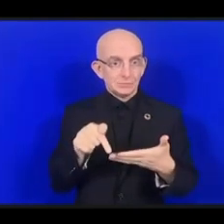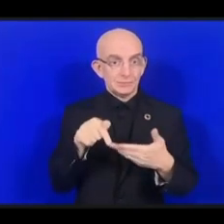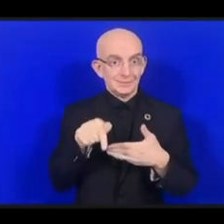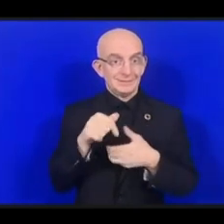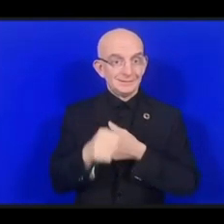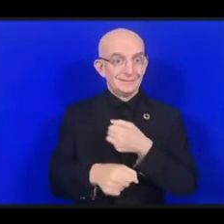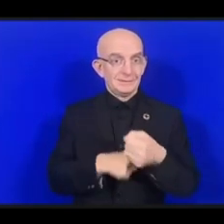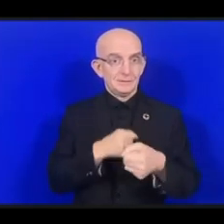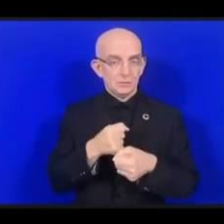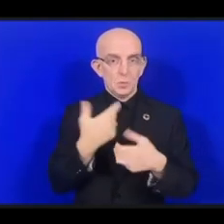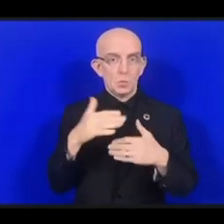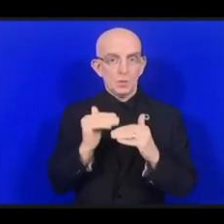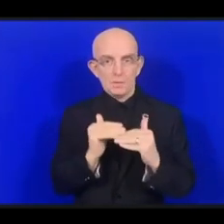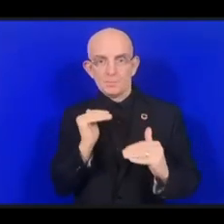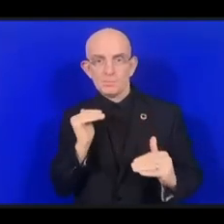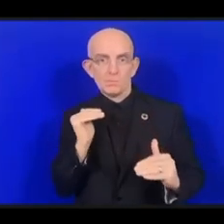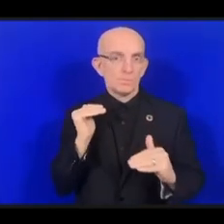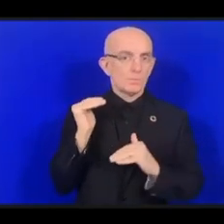à la fin de